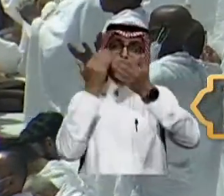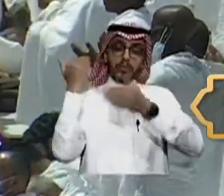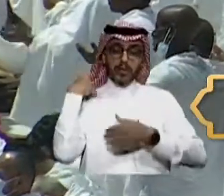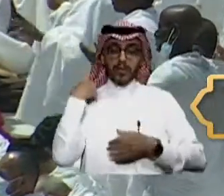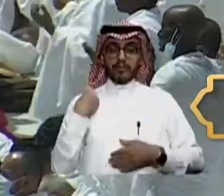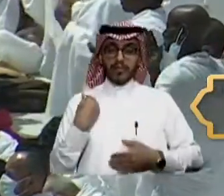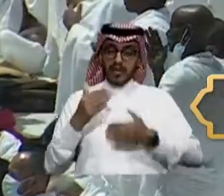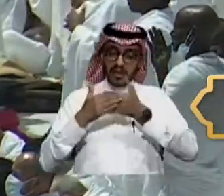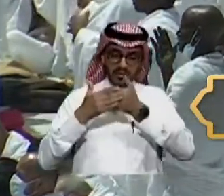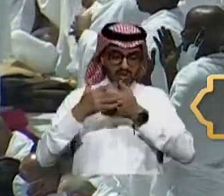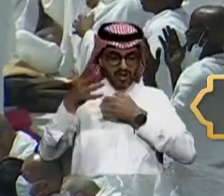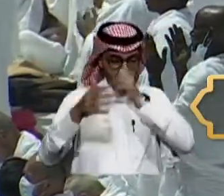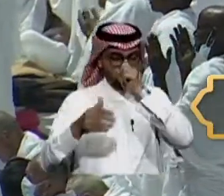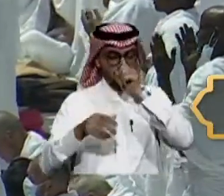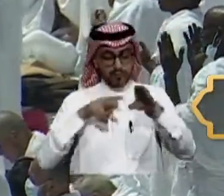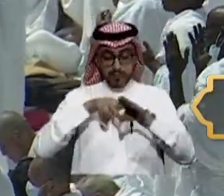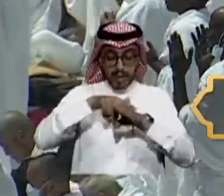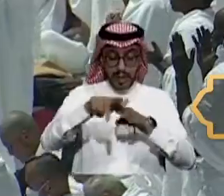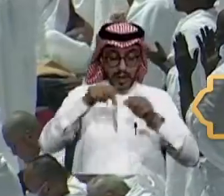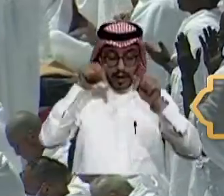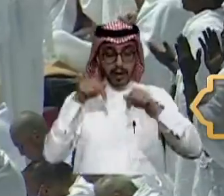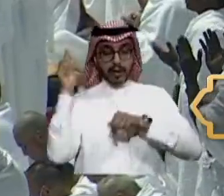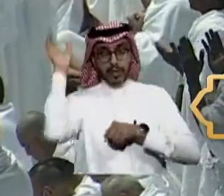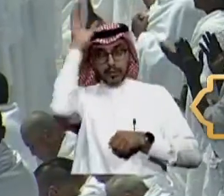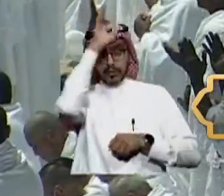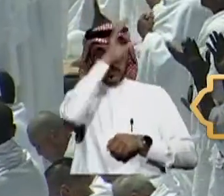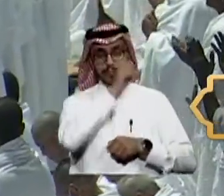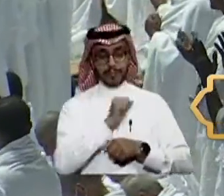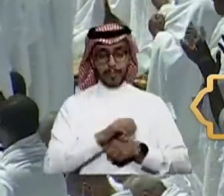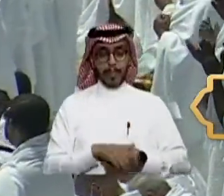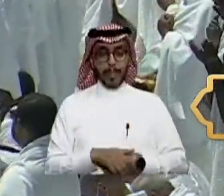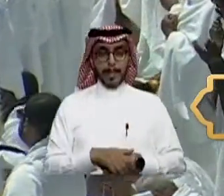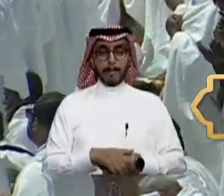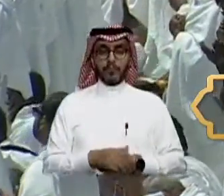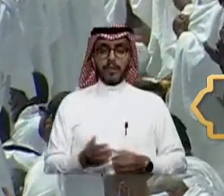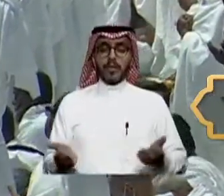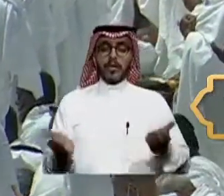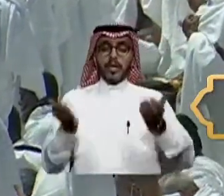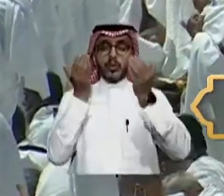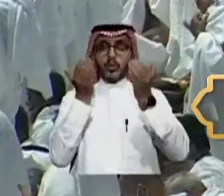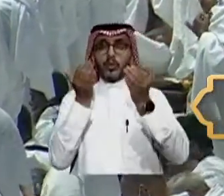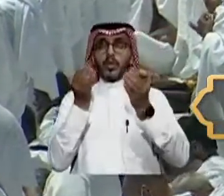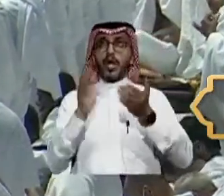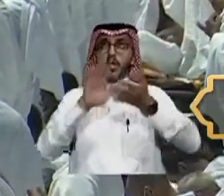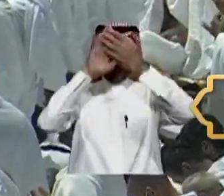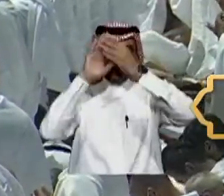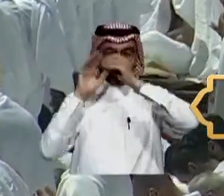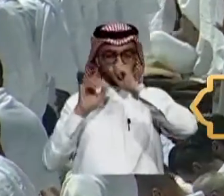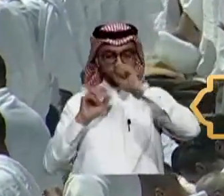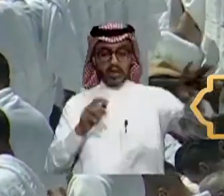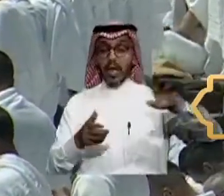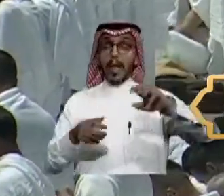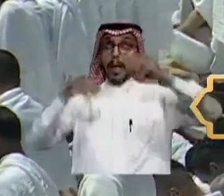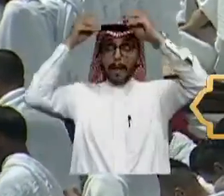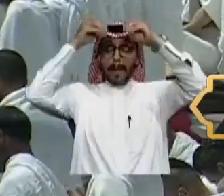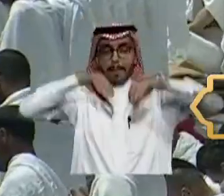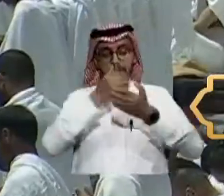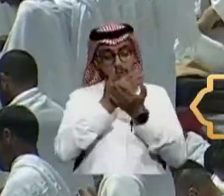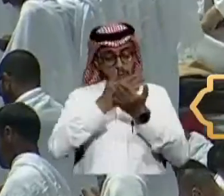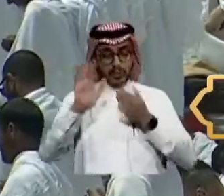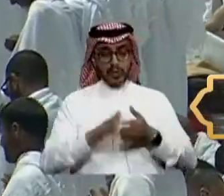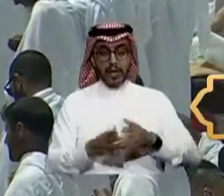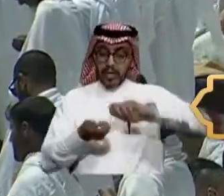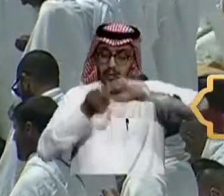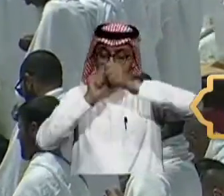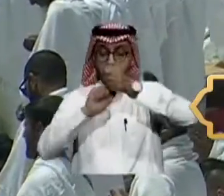واجرنا من خز الدنيا وعذاب الاخره اللهم انا نعوذ بك من زوال نعمتك